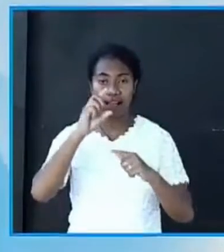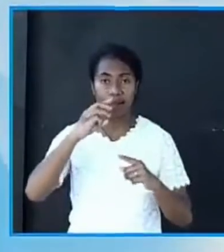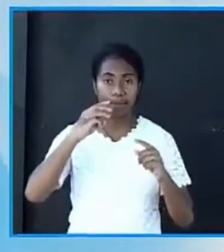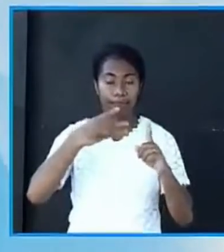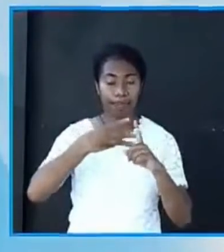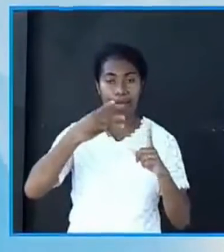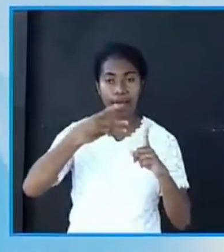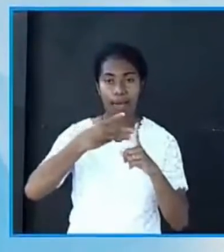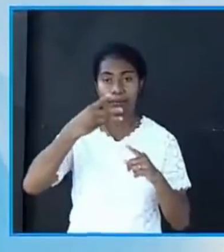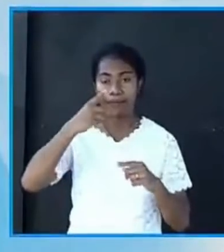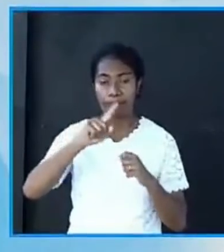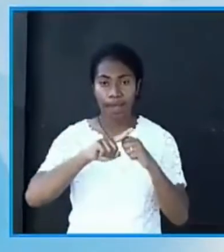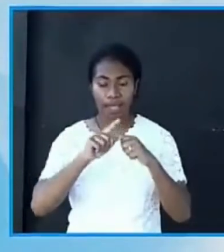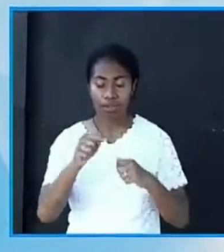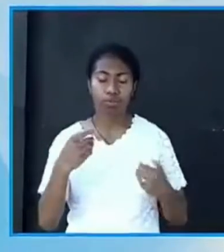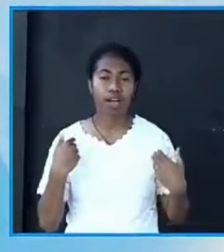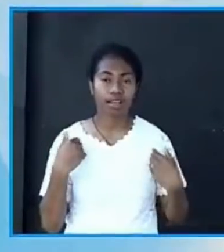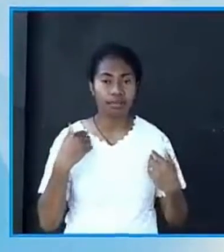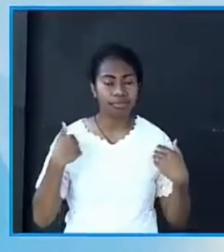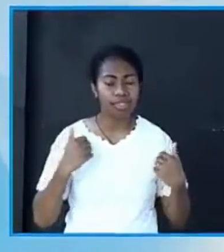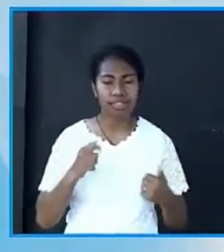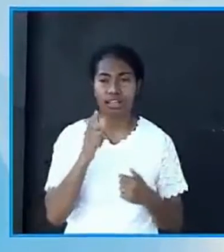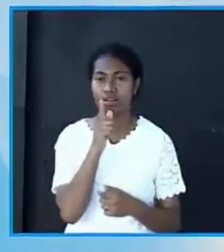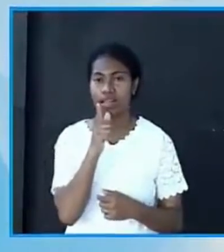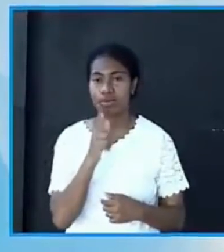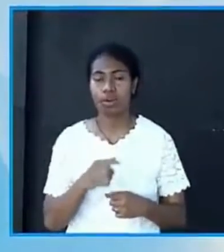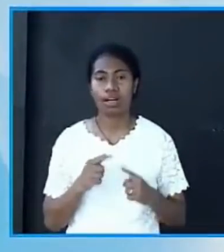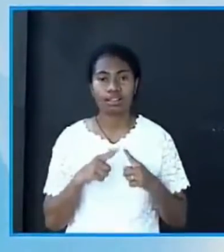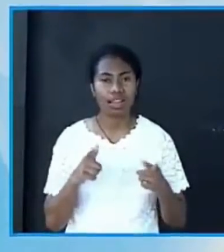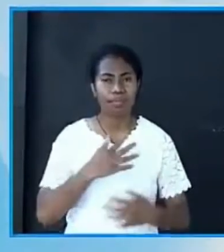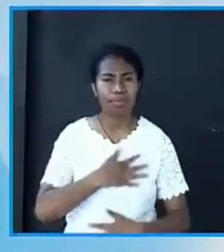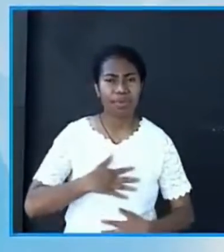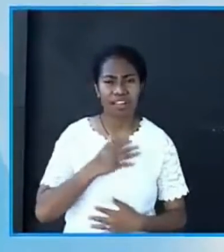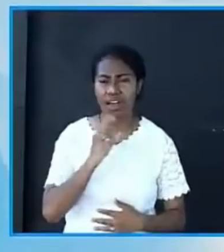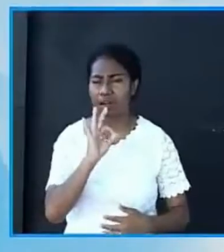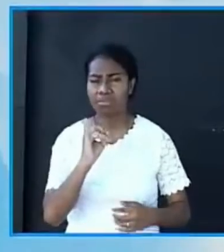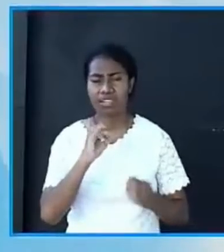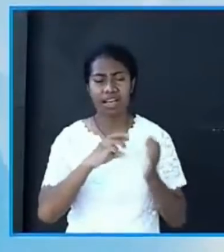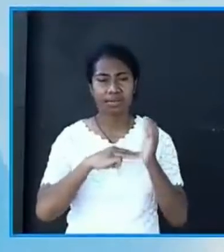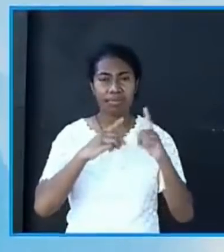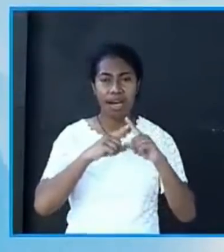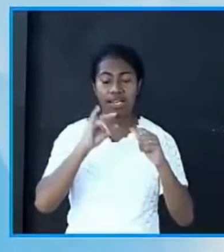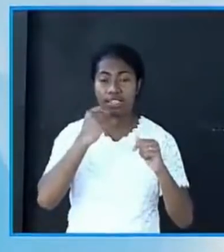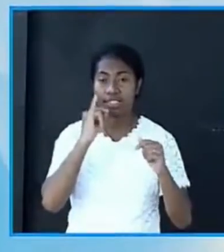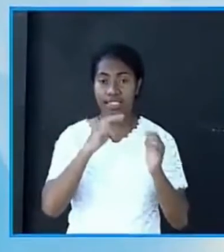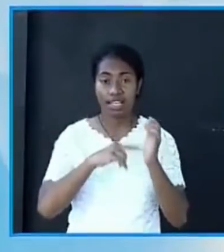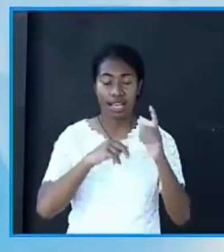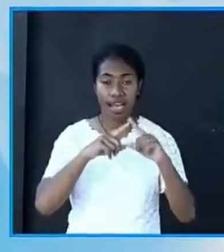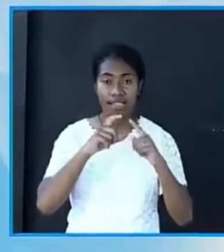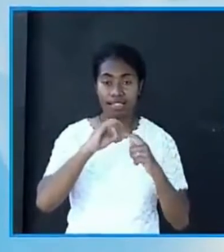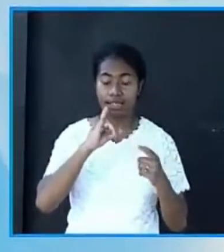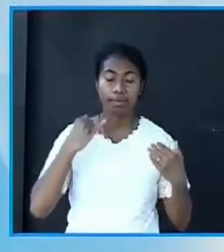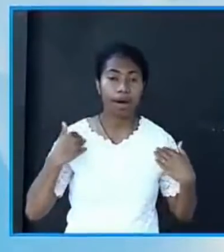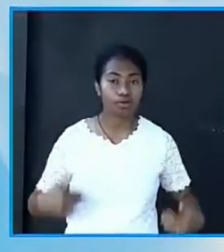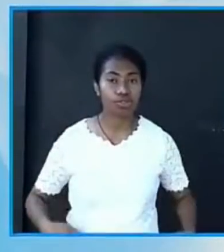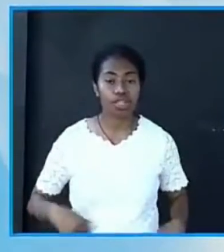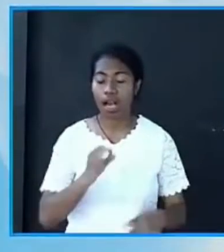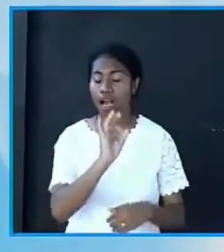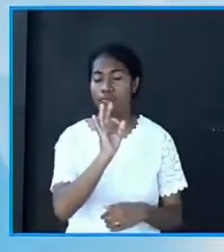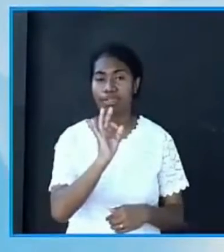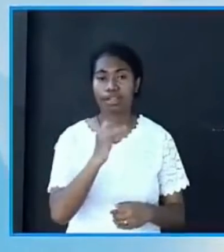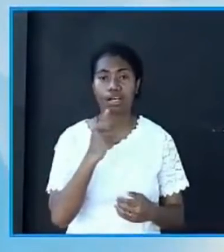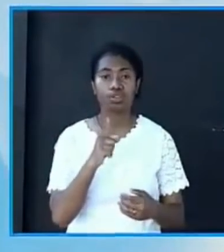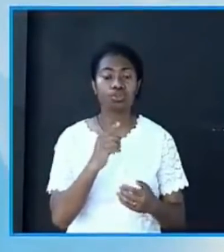dan teladan Allah pada manusia pada binatang yang mengimajinasi manusia itu merupakan kreatifitas World yang merupakan